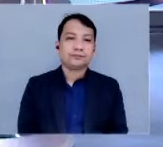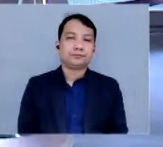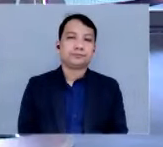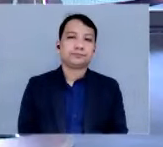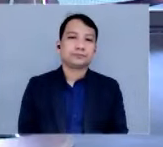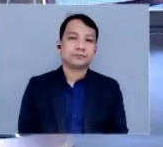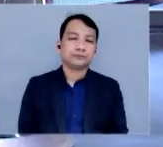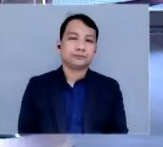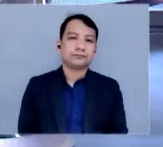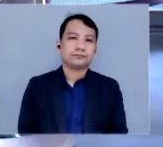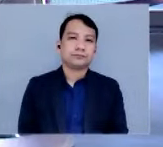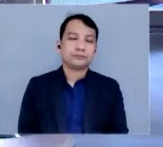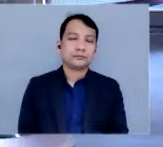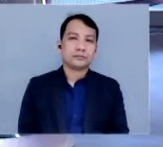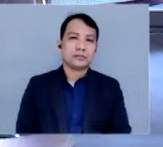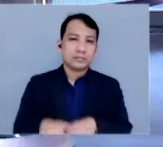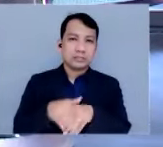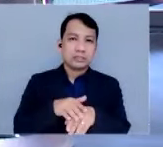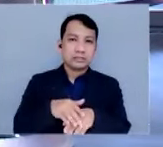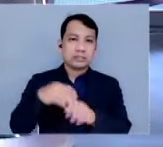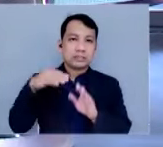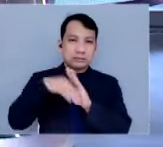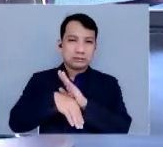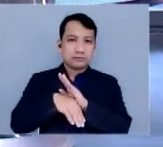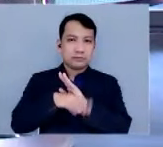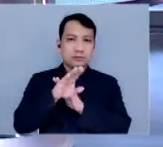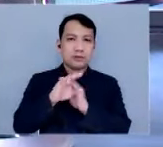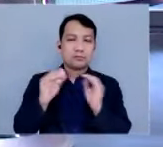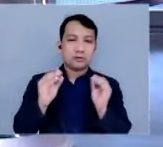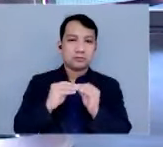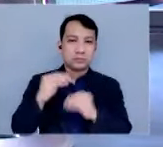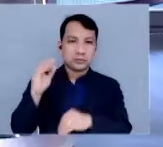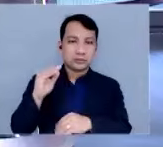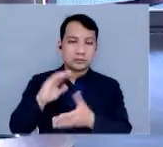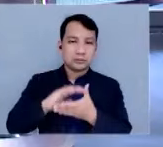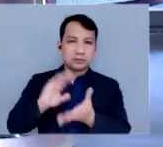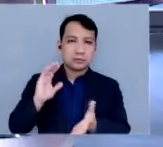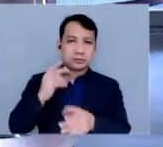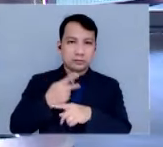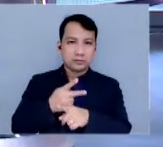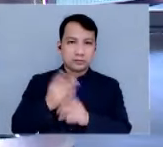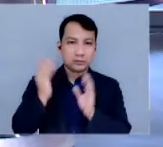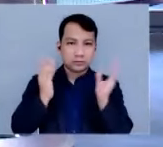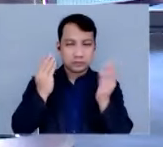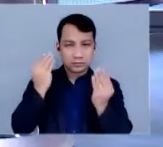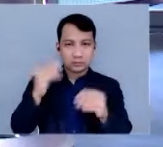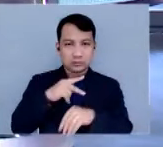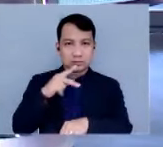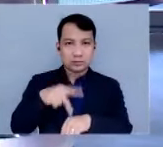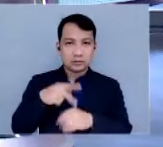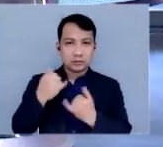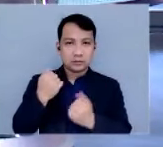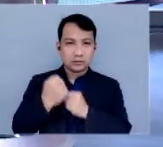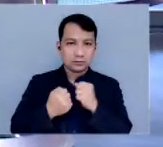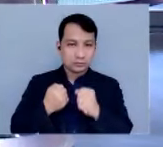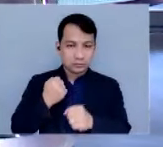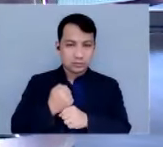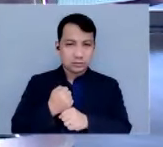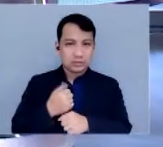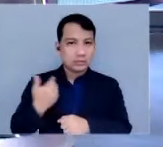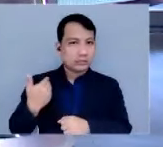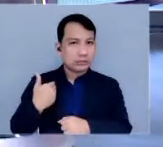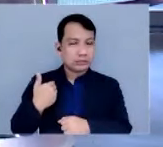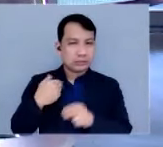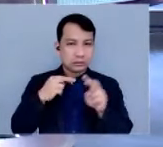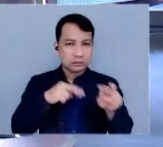sa unang pagkakataon bumaba ang inflation rate o yung pagmahal ng mga produkto at serbisyo sa bansa Ngayong taon pero hindi yan nakikitang